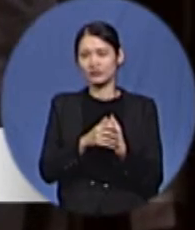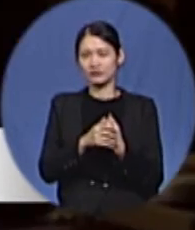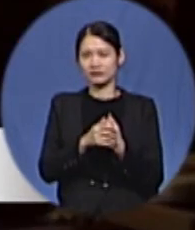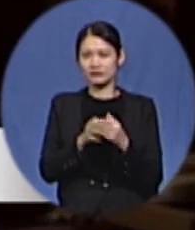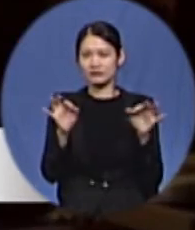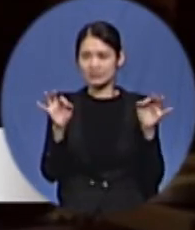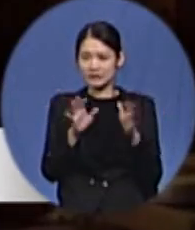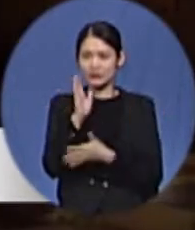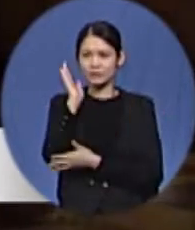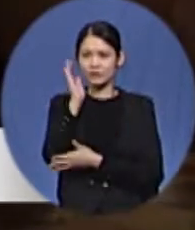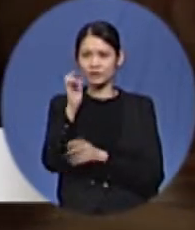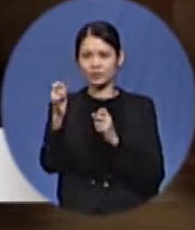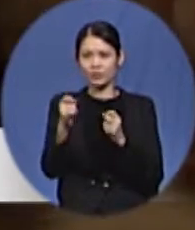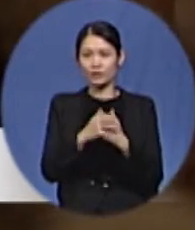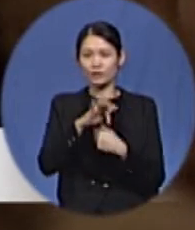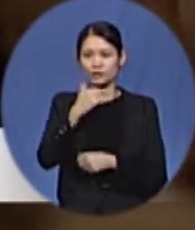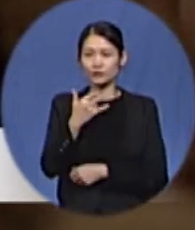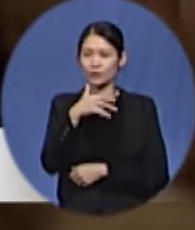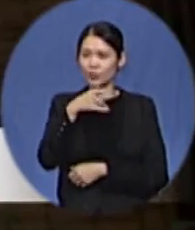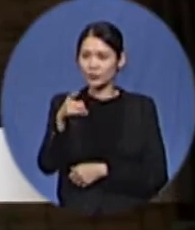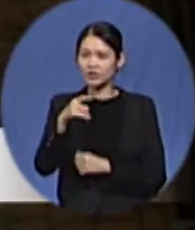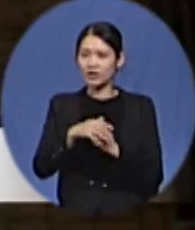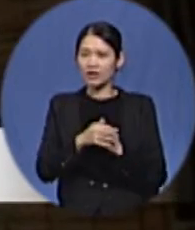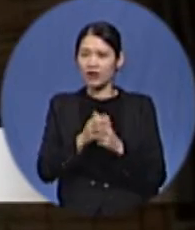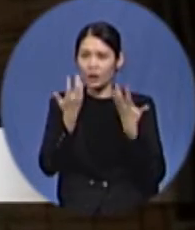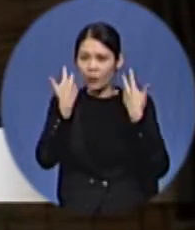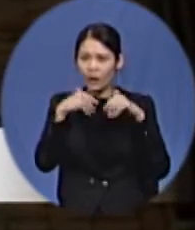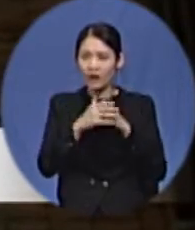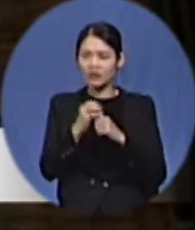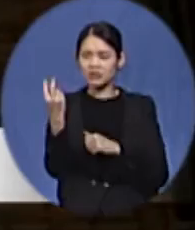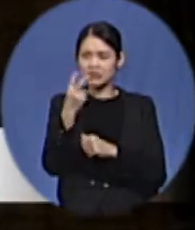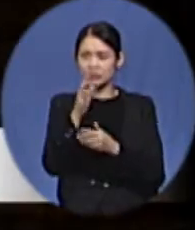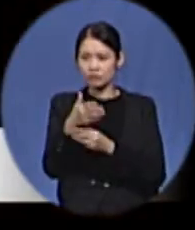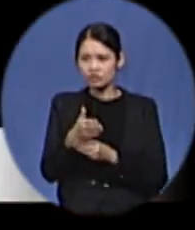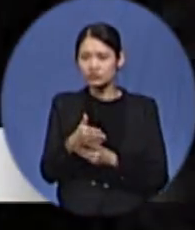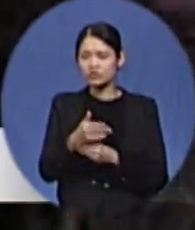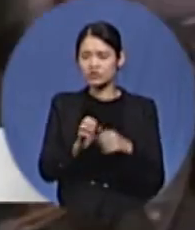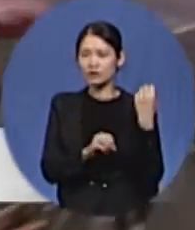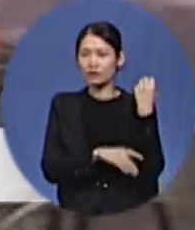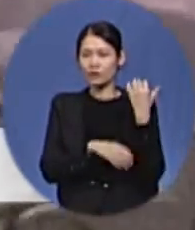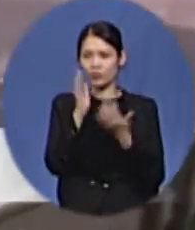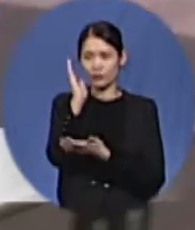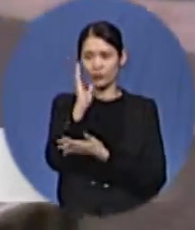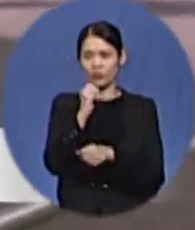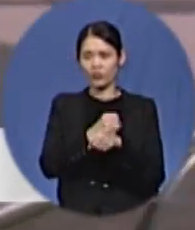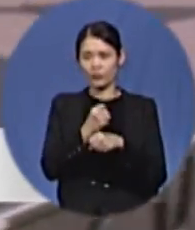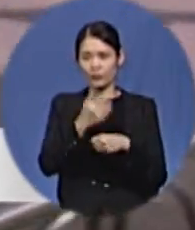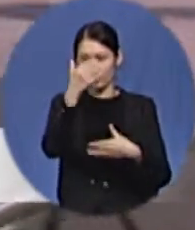단편 소설 조제와 호랑이와 물고기들을 원작으로 한 작품인데요.